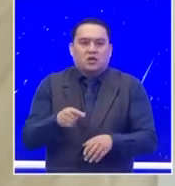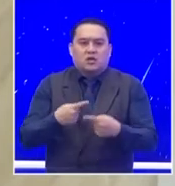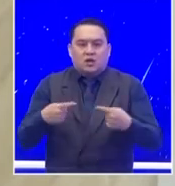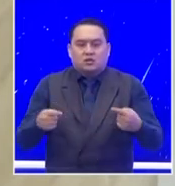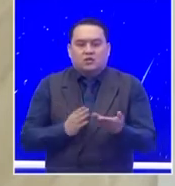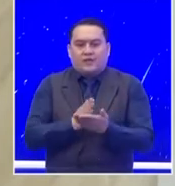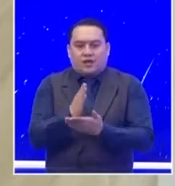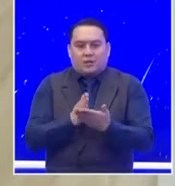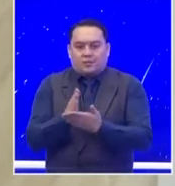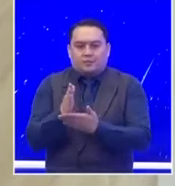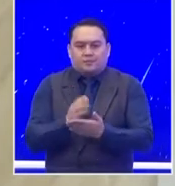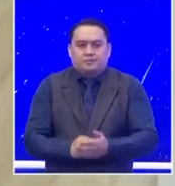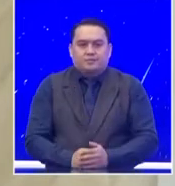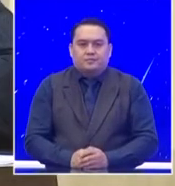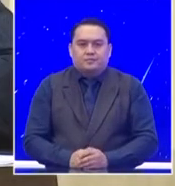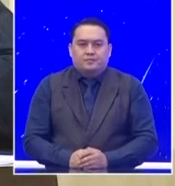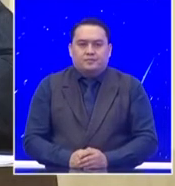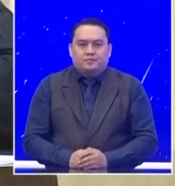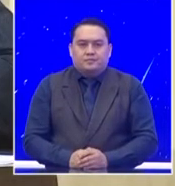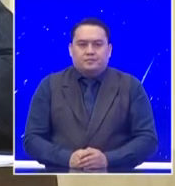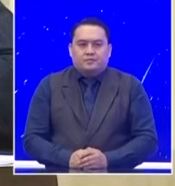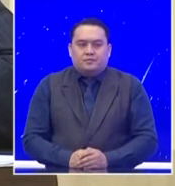деятели разных сфер.